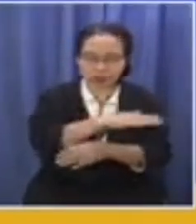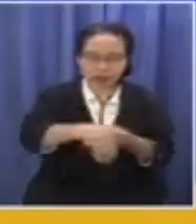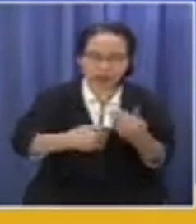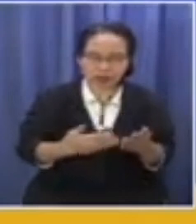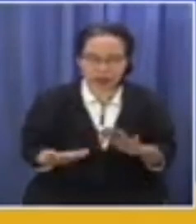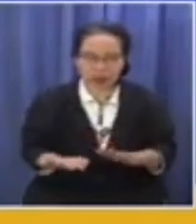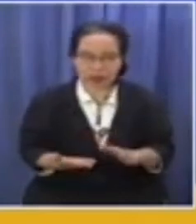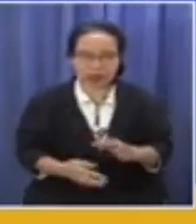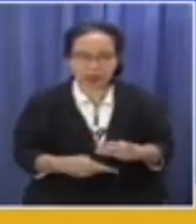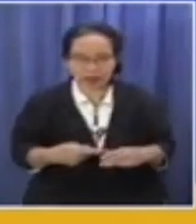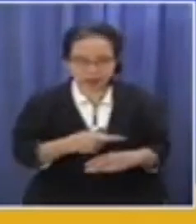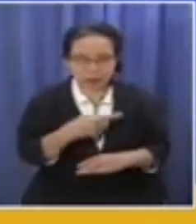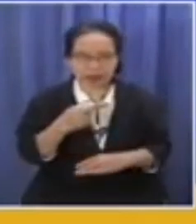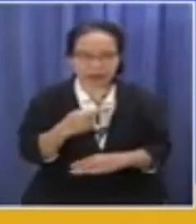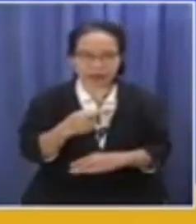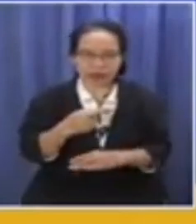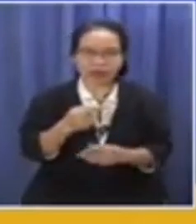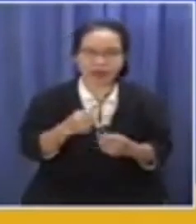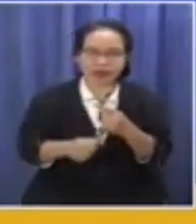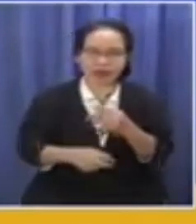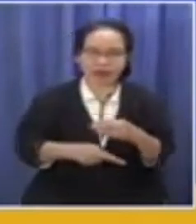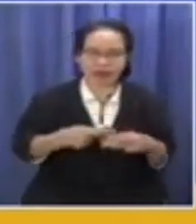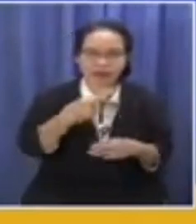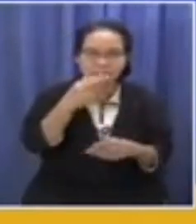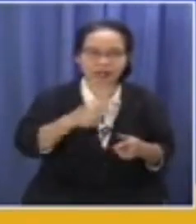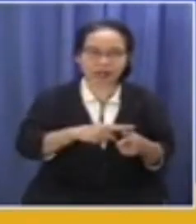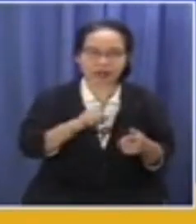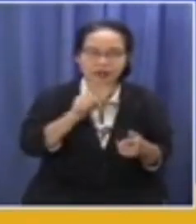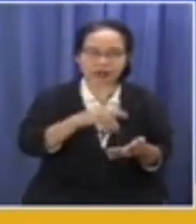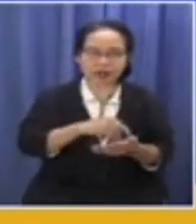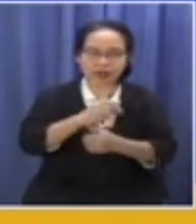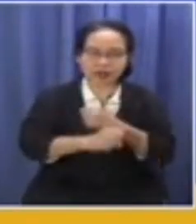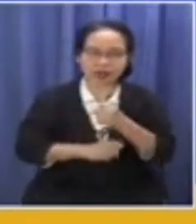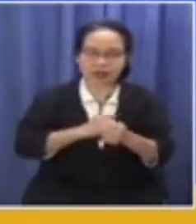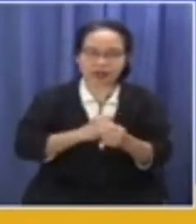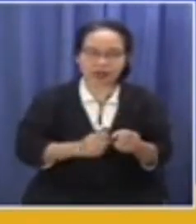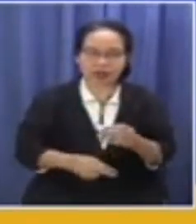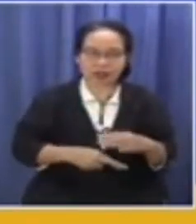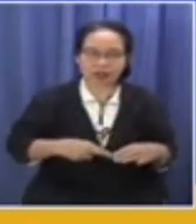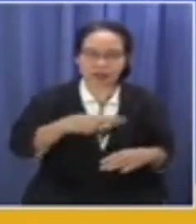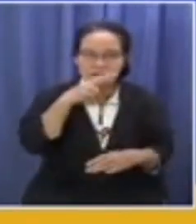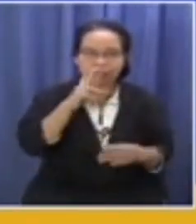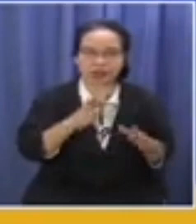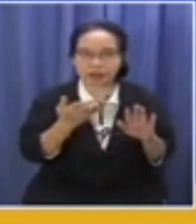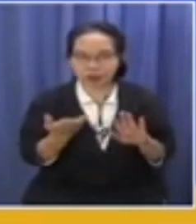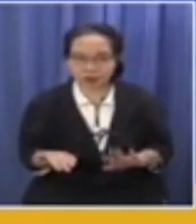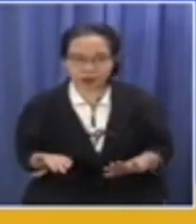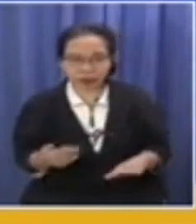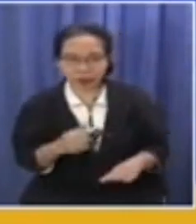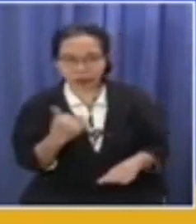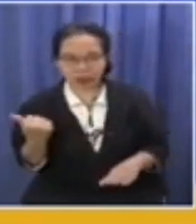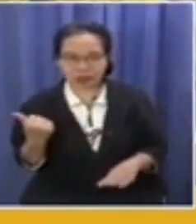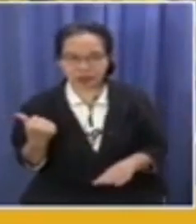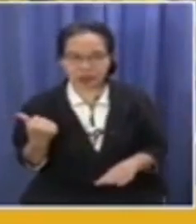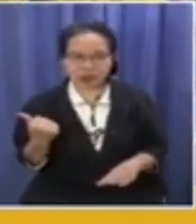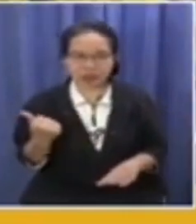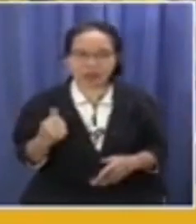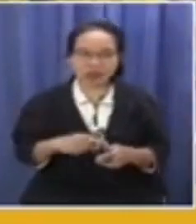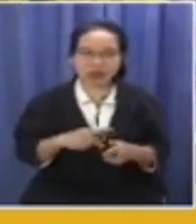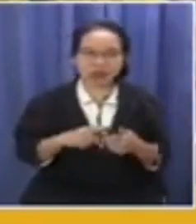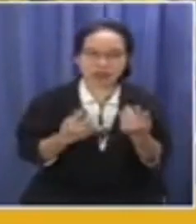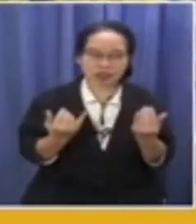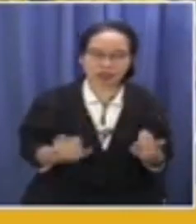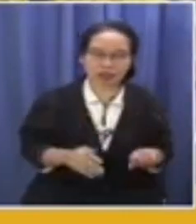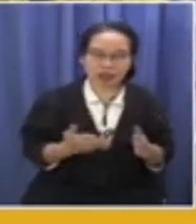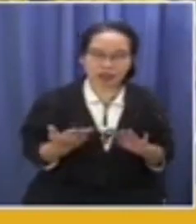mga patay na nabuhay sa unang pagkabuhay tapos s libong taon mabubuhay naman yung mga patay na iba doun ngayon